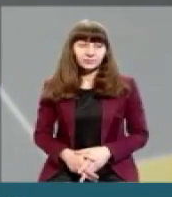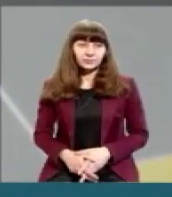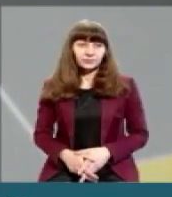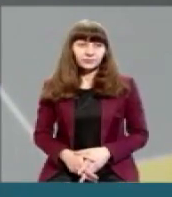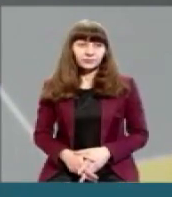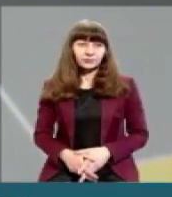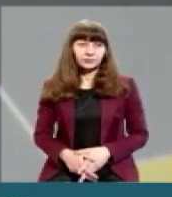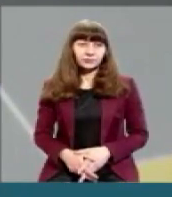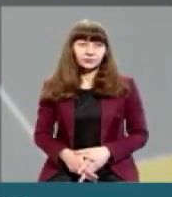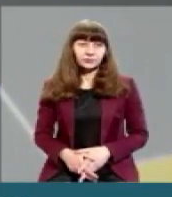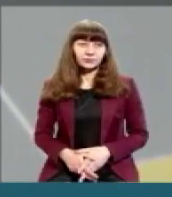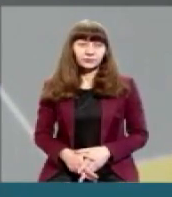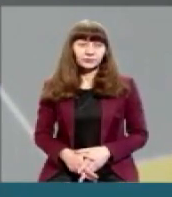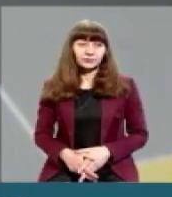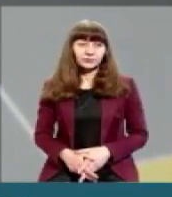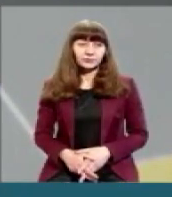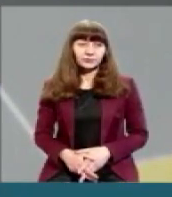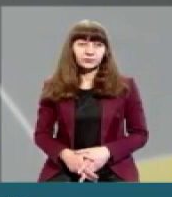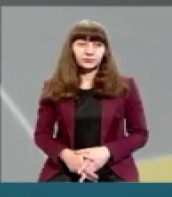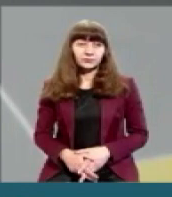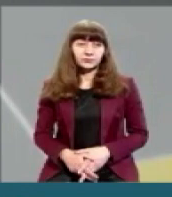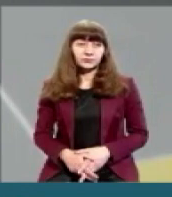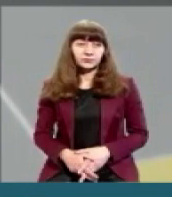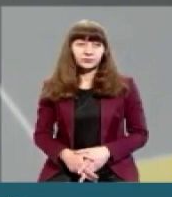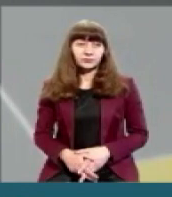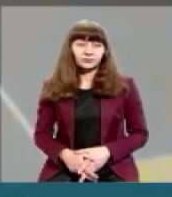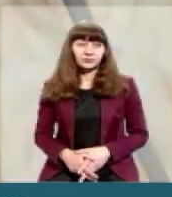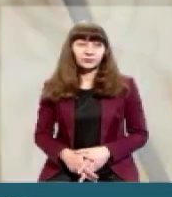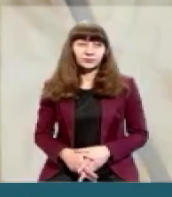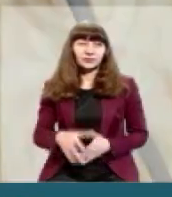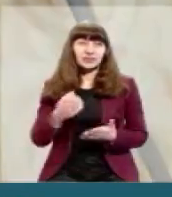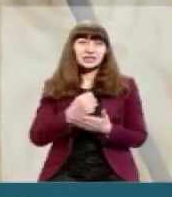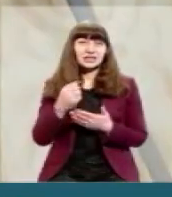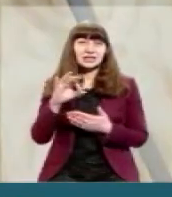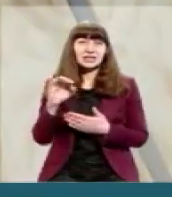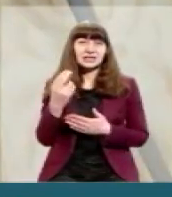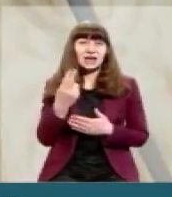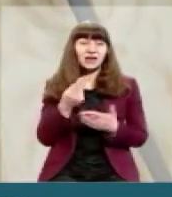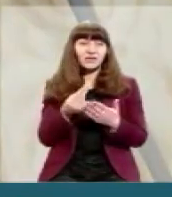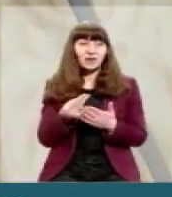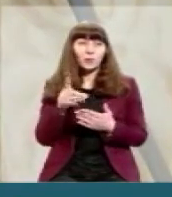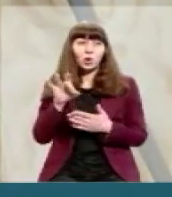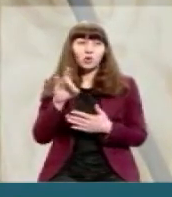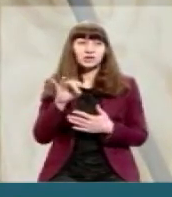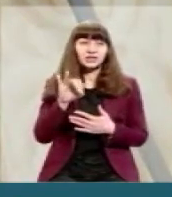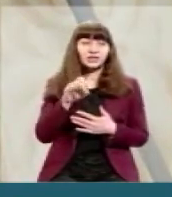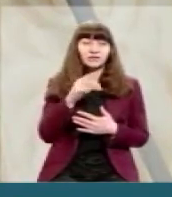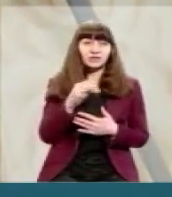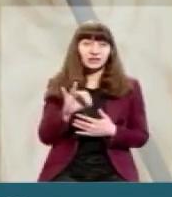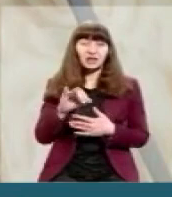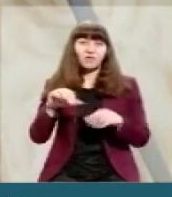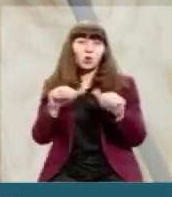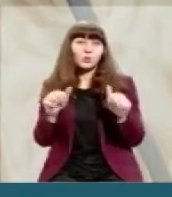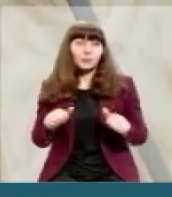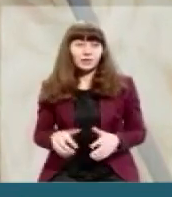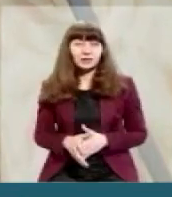обороты, это проактивный формат назначения социальных выплат. В проактивном формате граждане уже получают гарантированную